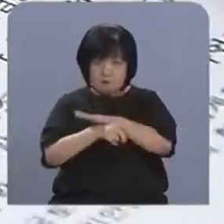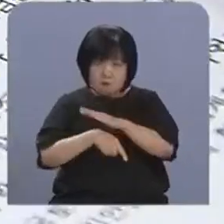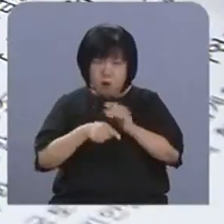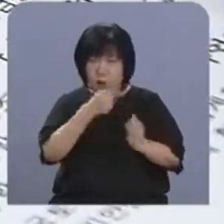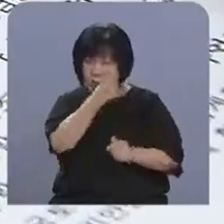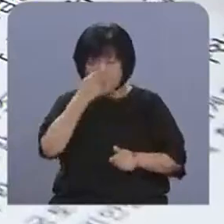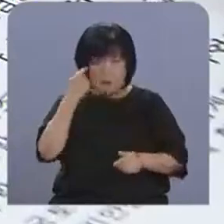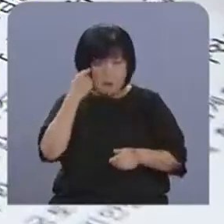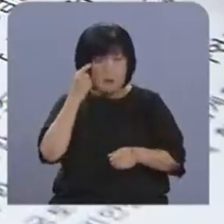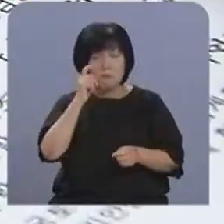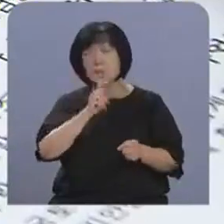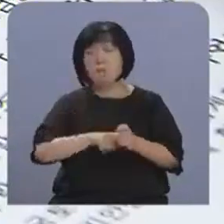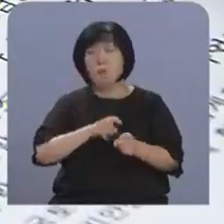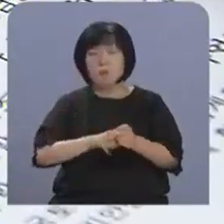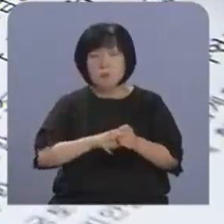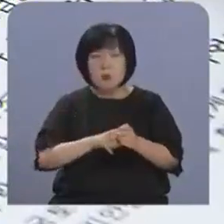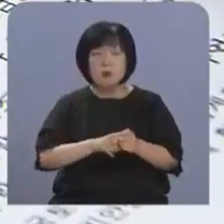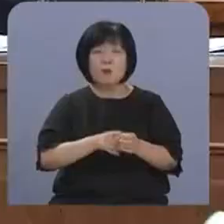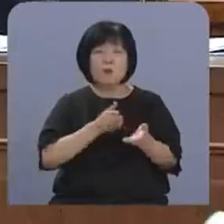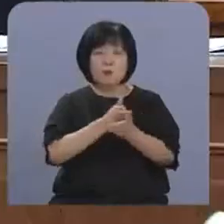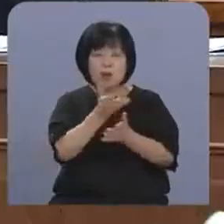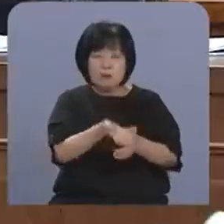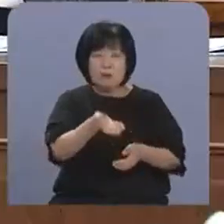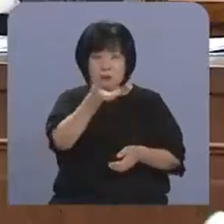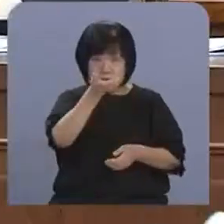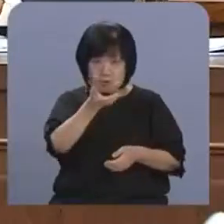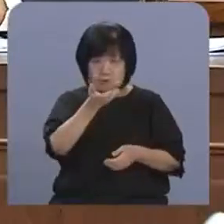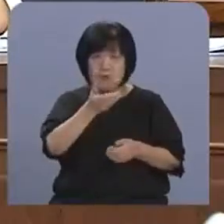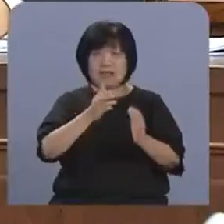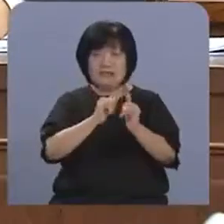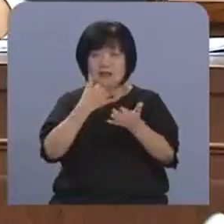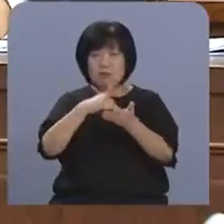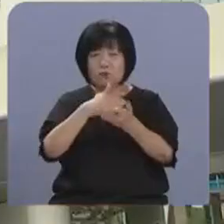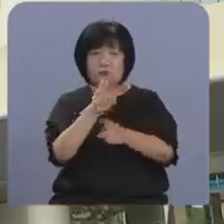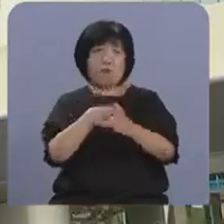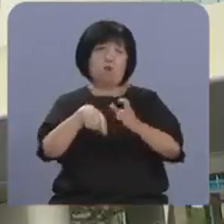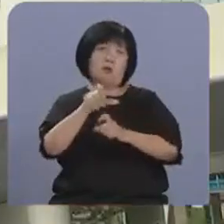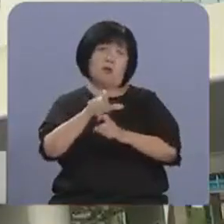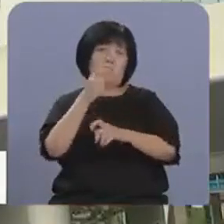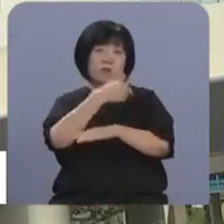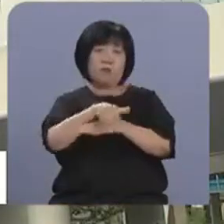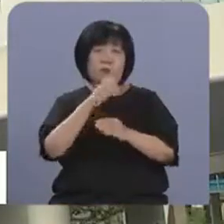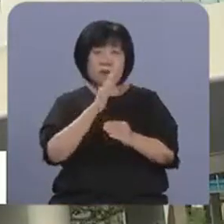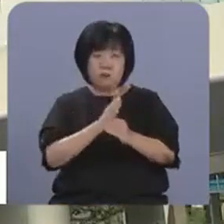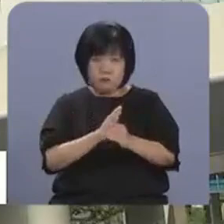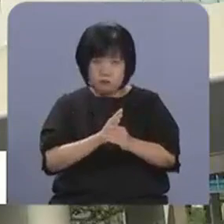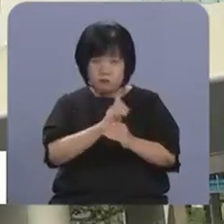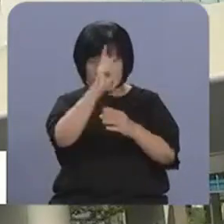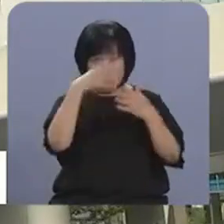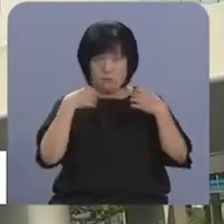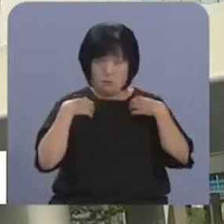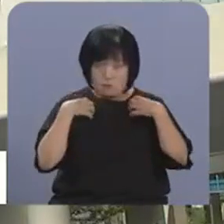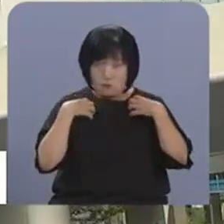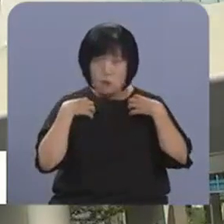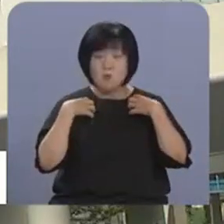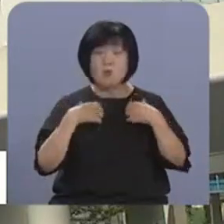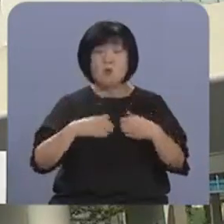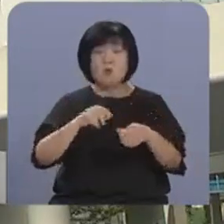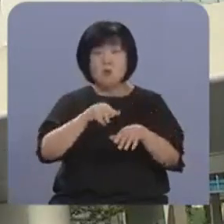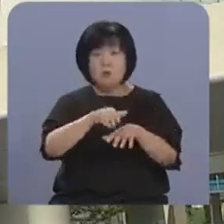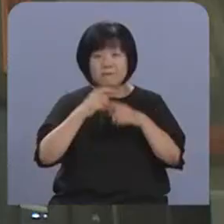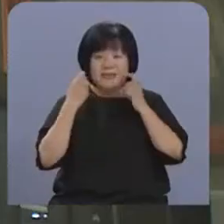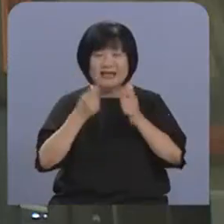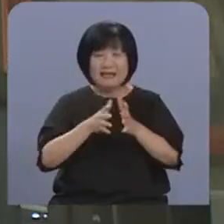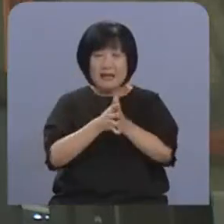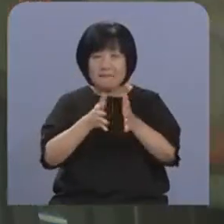부산시 건축지원센터를 과단위로 승격하고 인원도 보강할 예정입니다. 국토교통부도 오늘 무량판 구조가 적용된